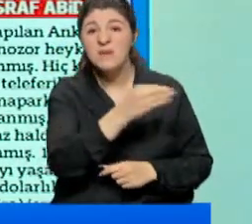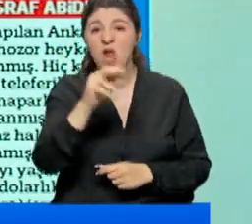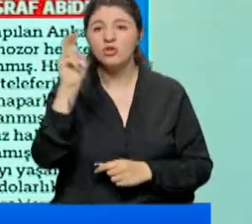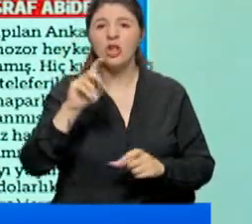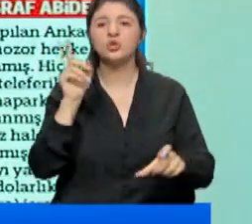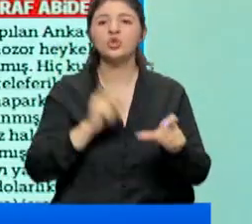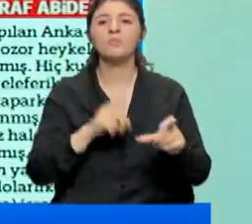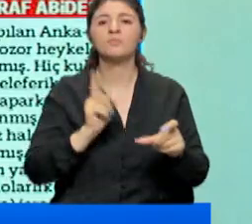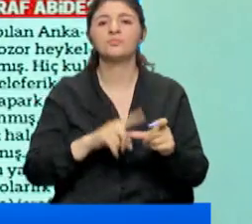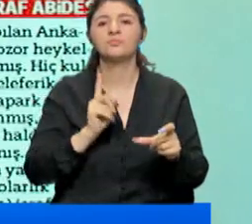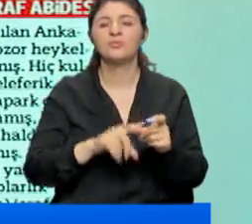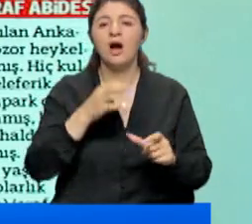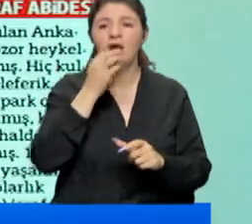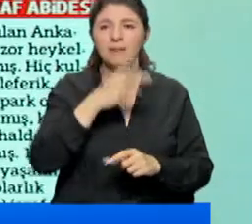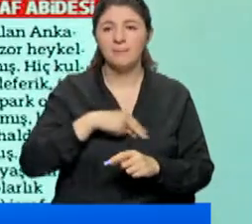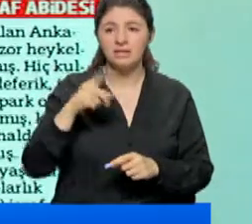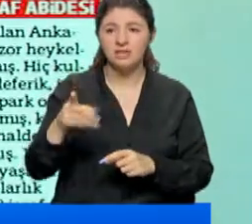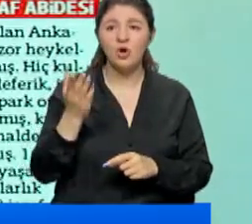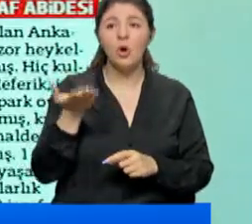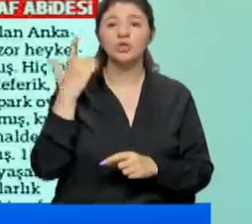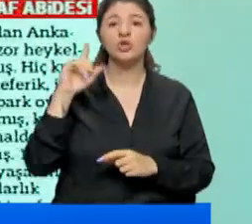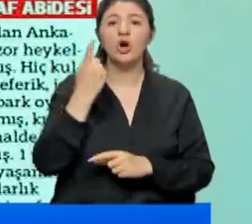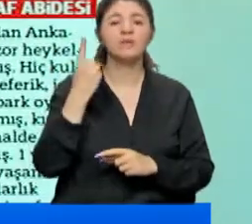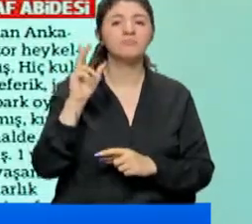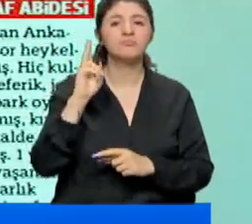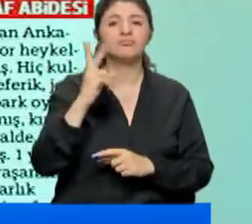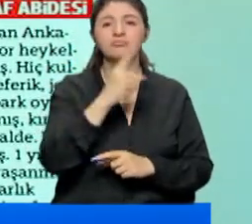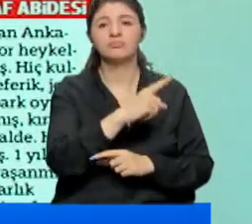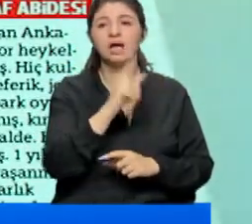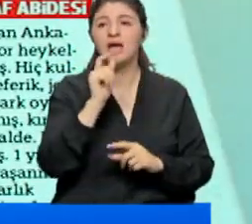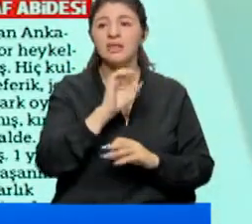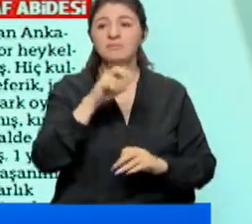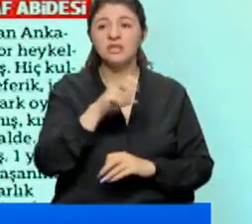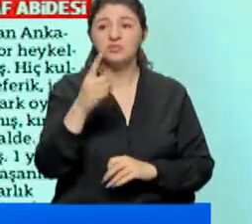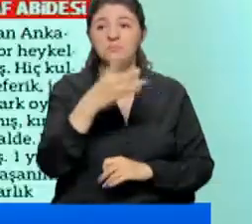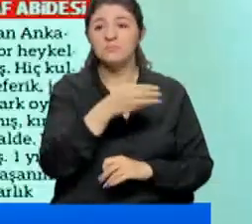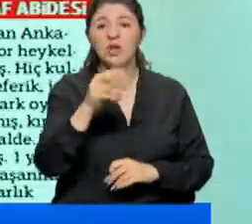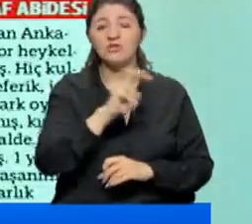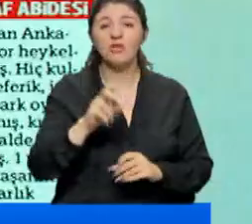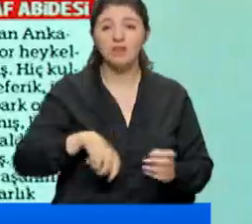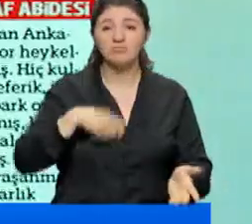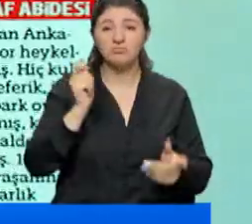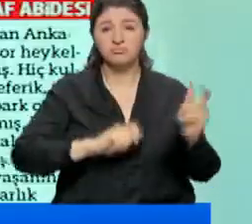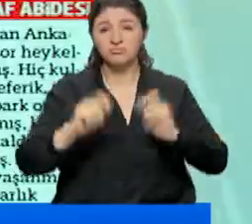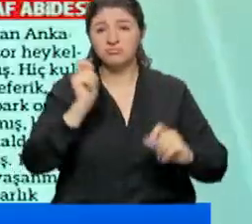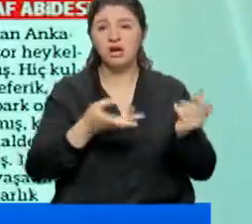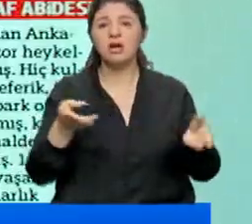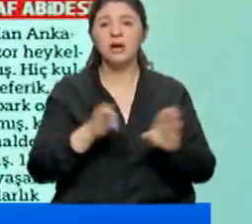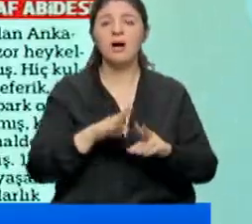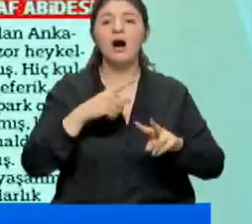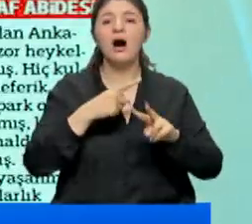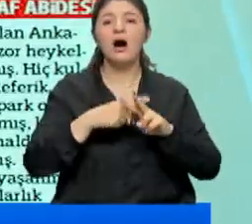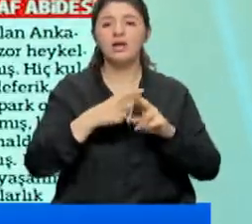dolarlık çöp çöp Ankara Belediyesi'nin önceki yönetimi tarafından tam 801 milyon dolara yaptırılıp